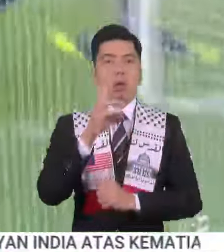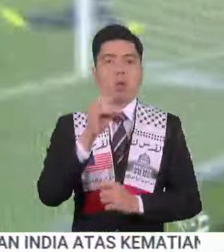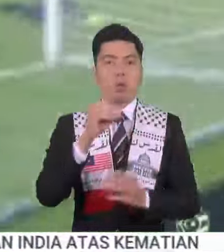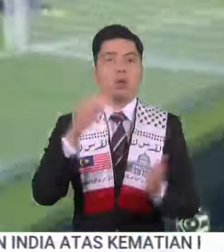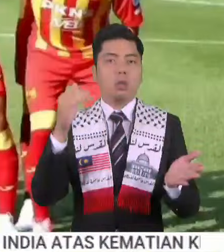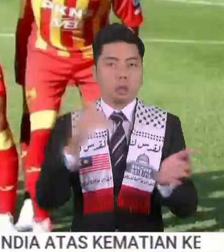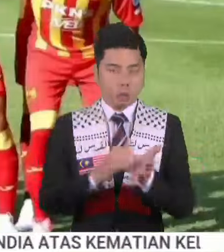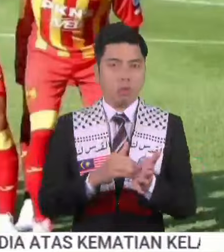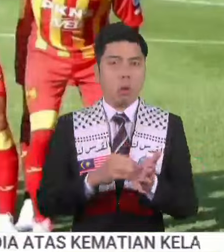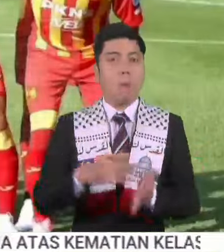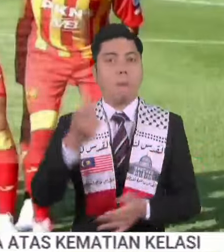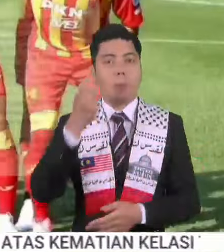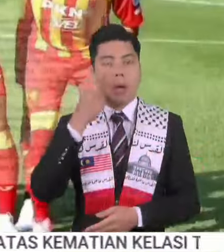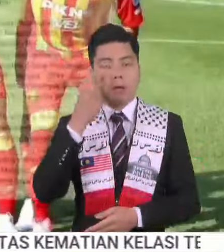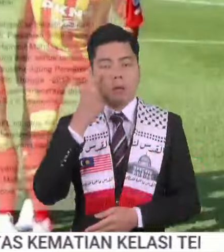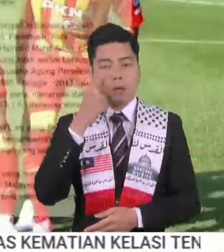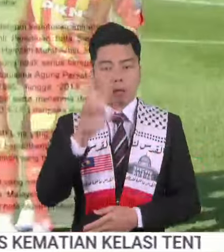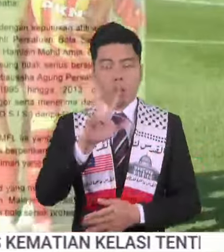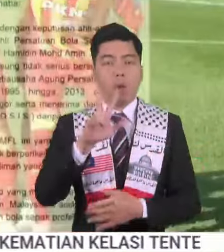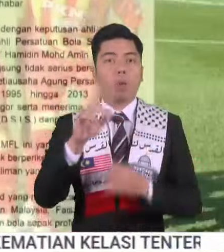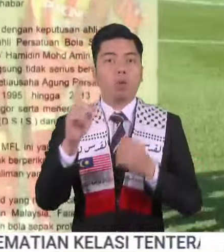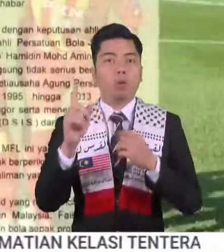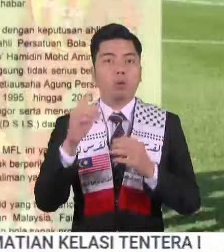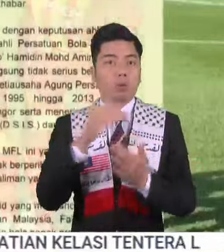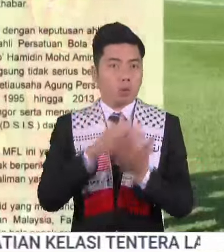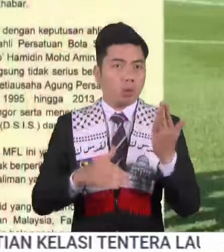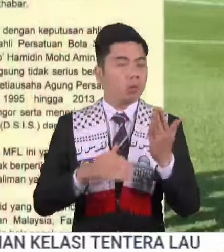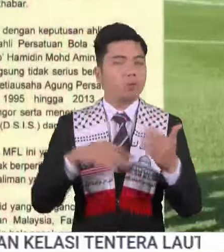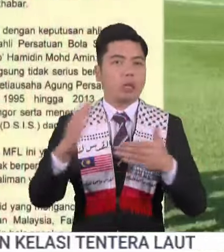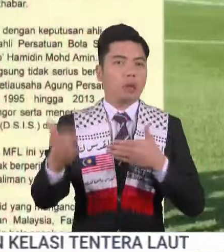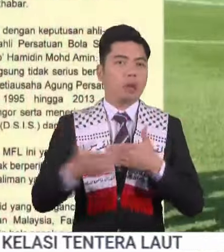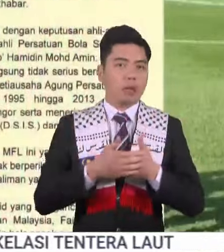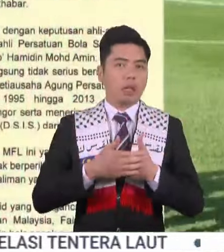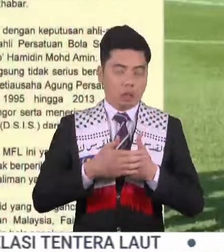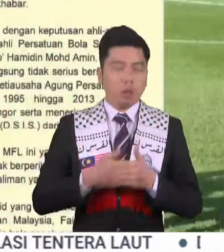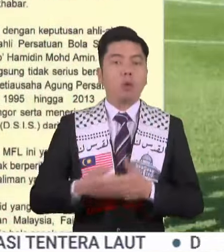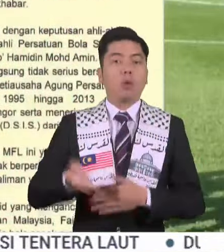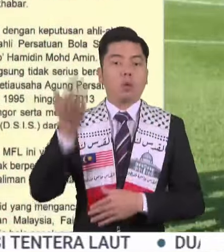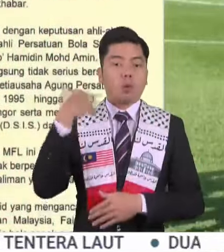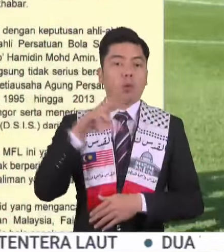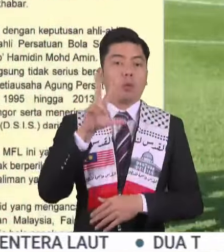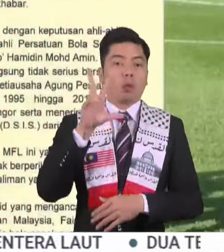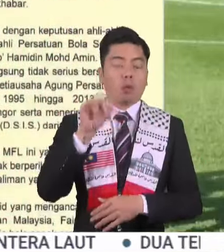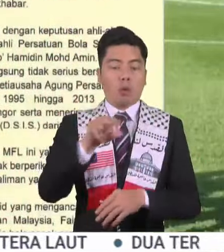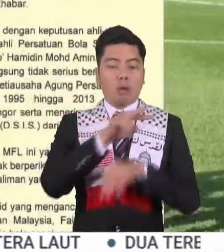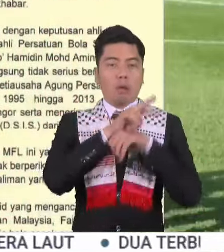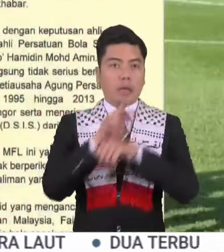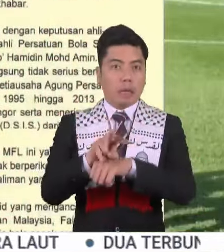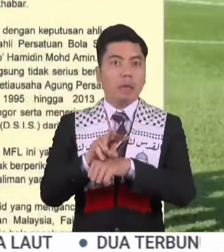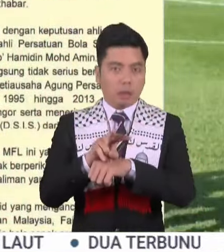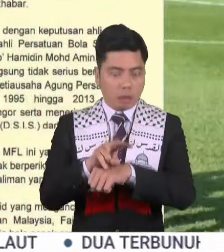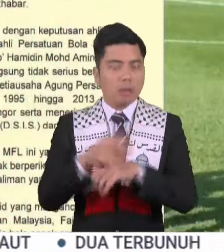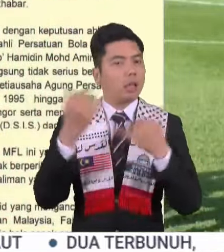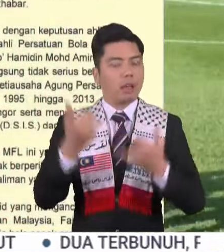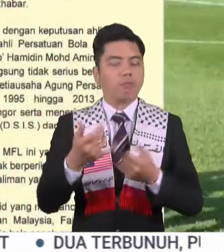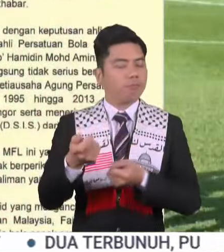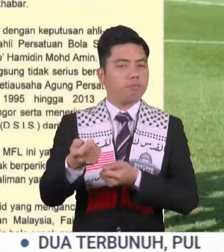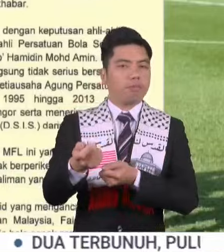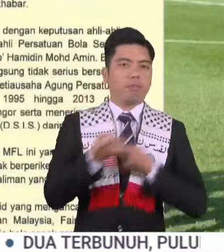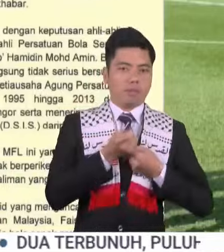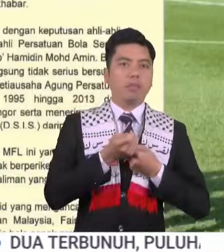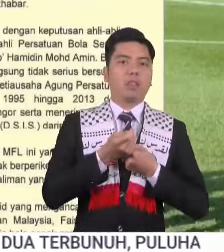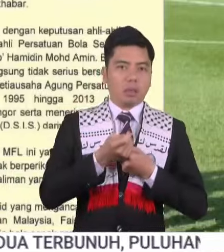3 mata yang dipotong dikembalikan selain larangan kehadiran penonton untuk perlawanan seterusnya menentang JDT ditarik